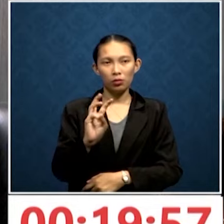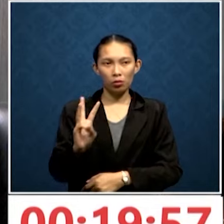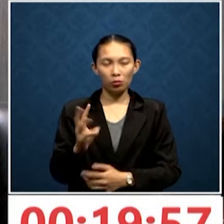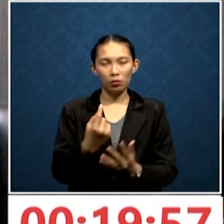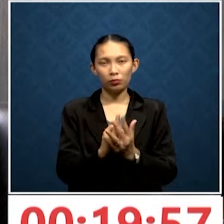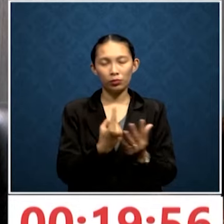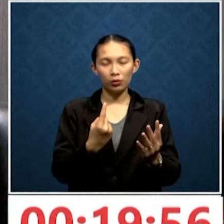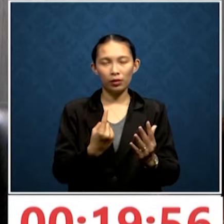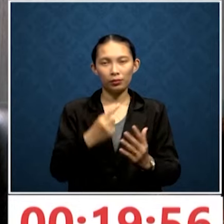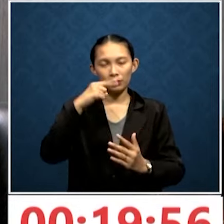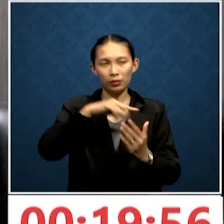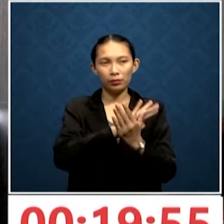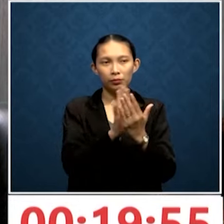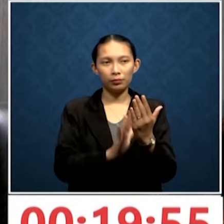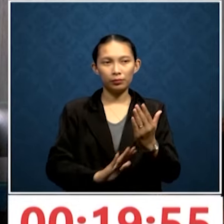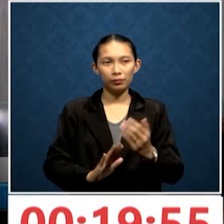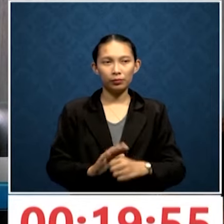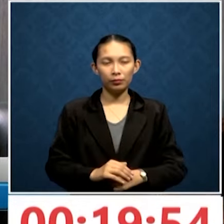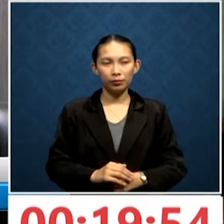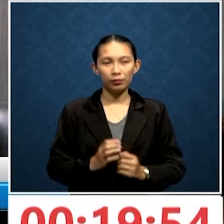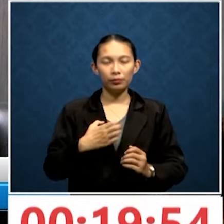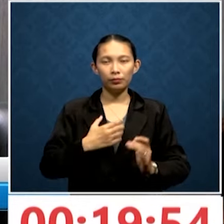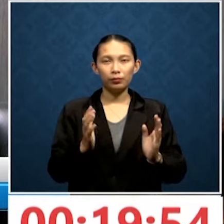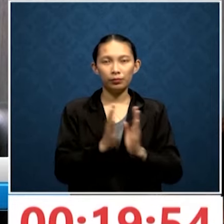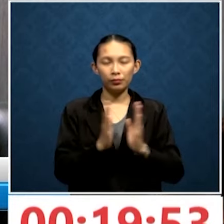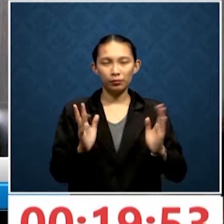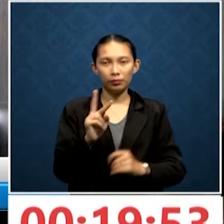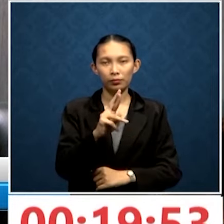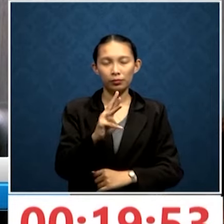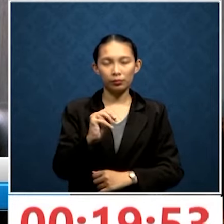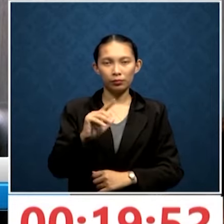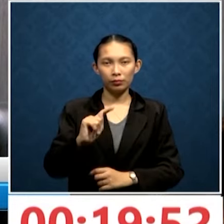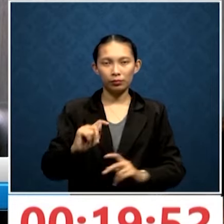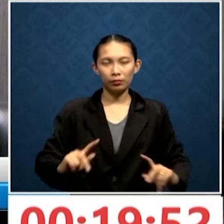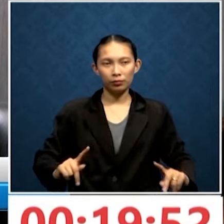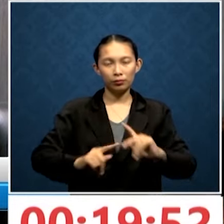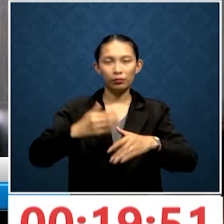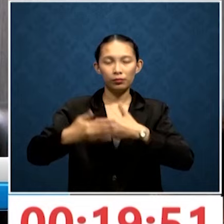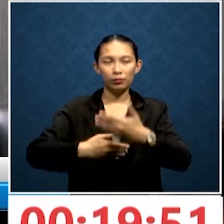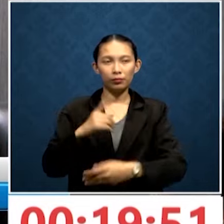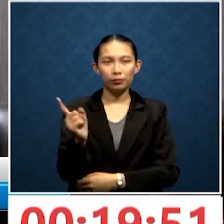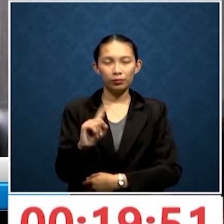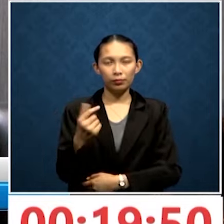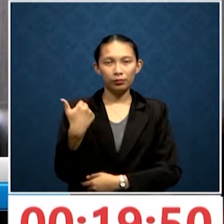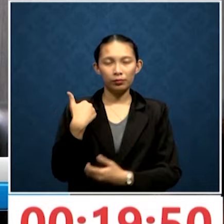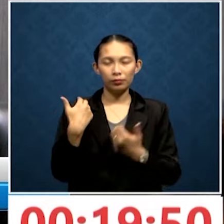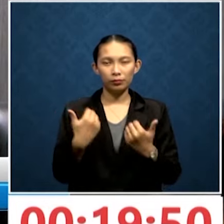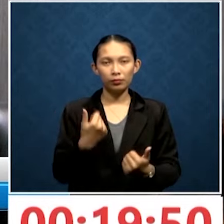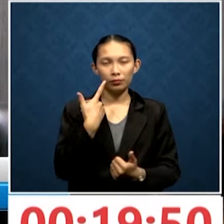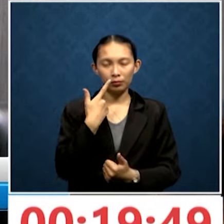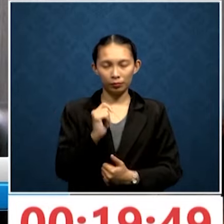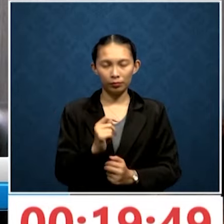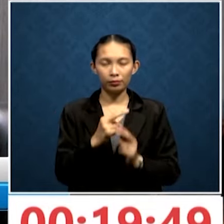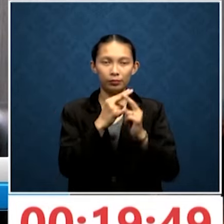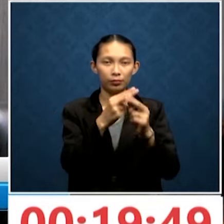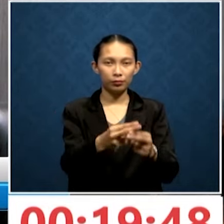วงชนชาวไทยขอขอบคุณท่านรัฐมนตรีว่าการกระทรวงพาณิชย์ที่กรุณามาตอบกระทู้ด้วยตน